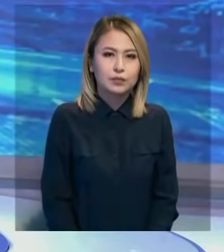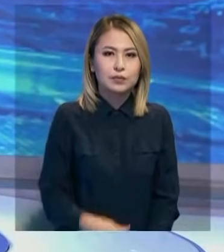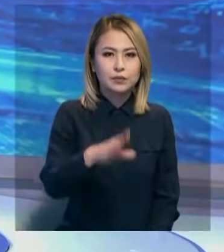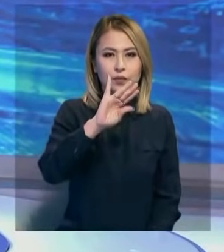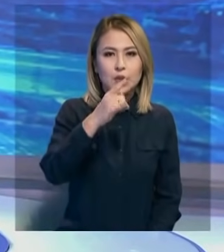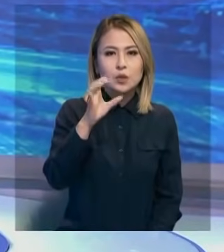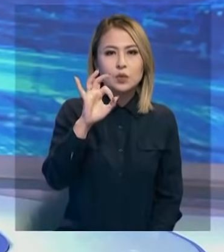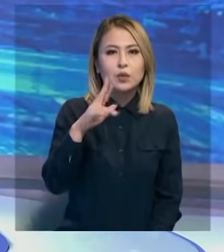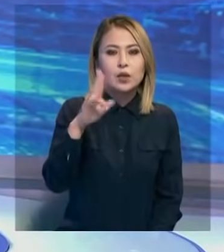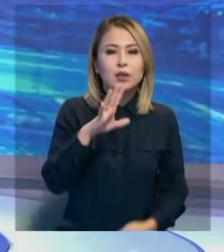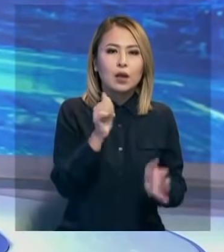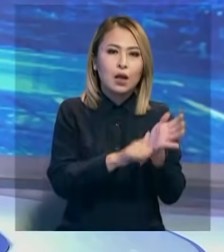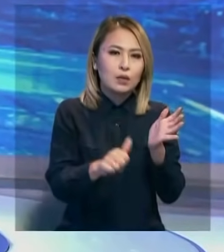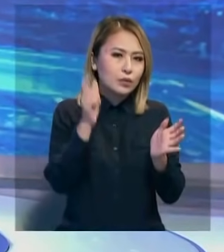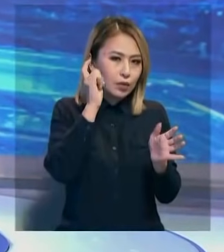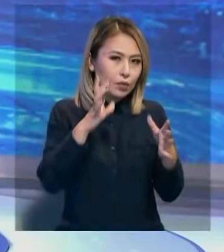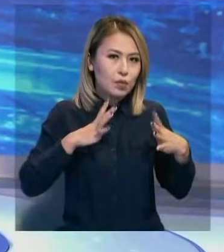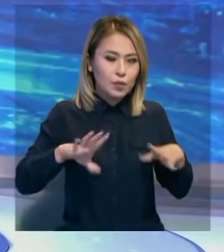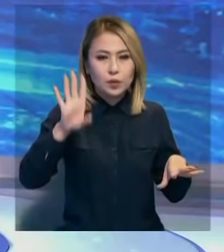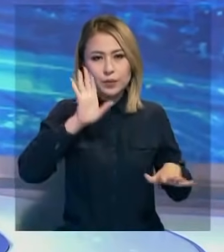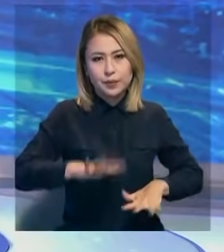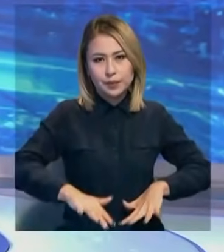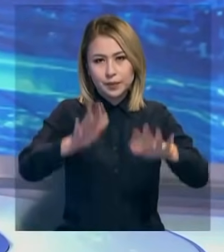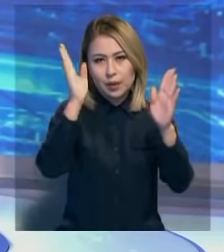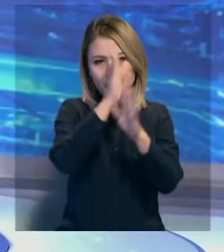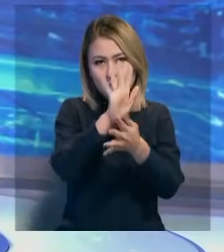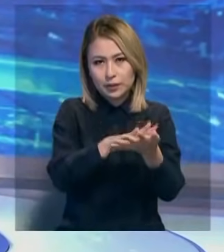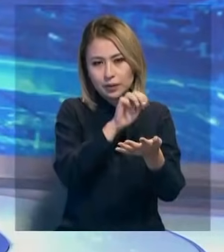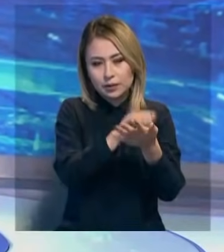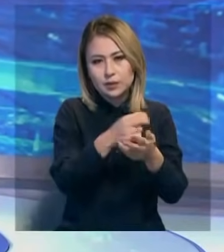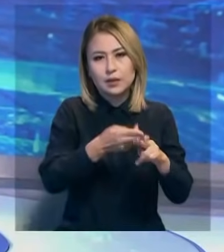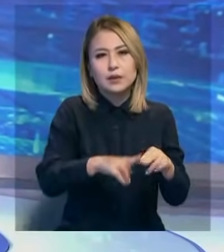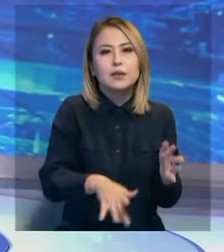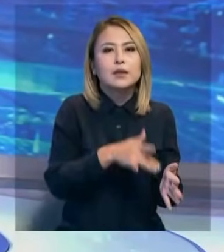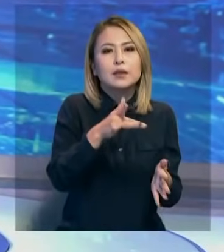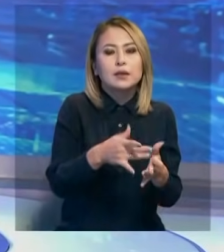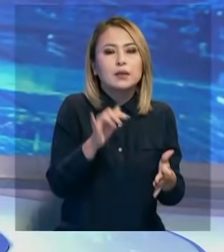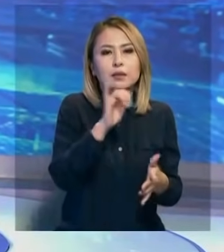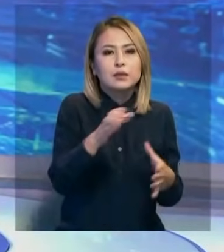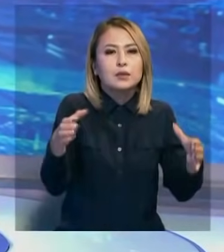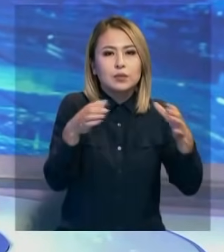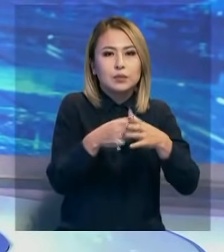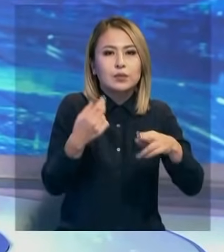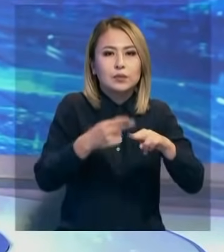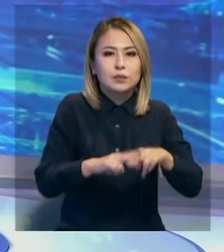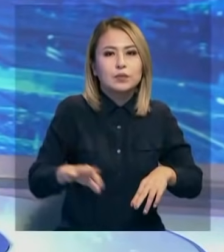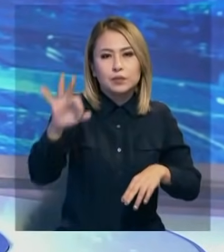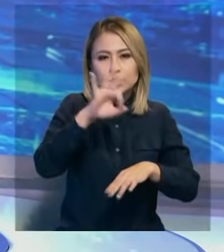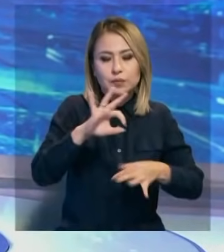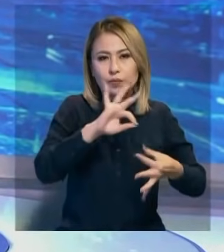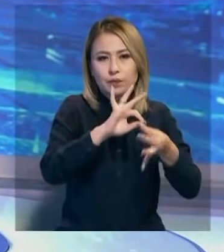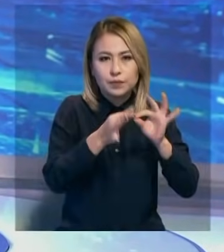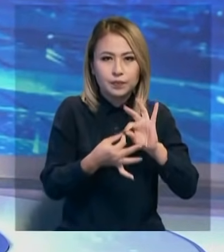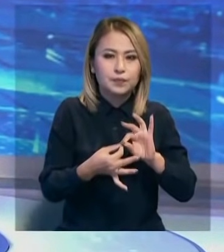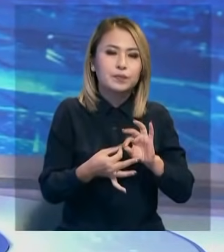Оңтүстік Суданда соңғы 60 жылда болмаған су тасқыны болды. Табиғат апатынан мыңдаған тұрғын далаға қалған. Біріккен ұлттар ұйымының босқындар ісі